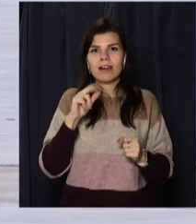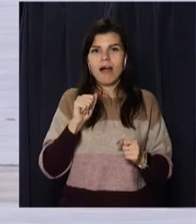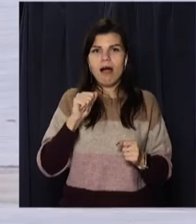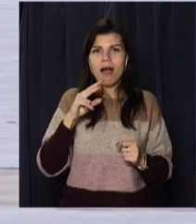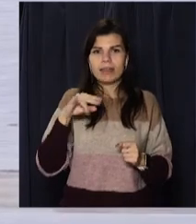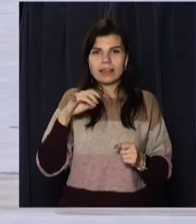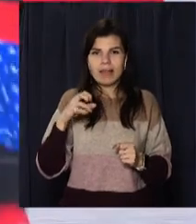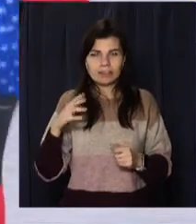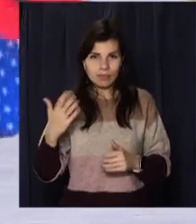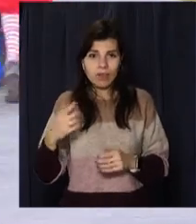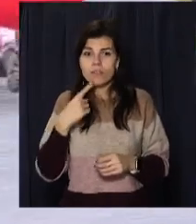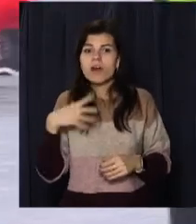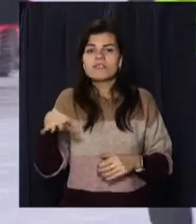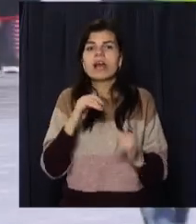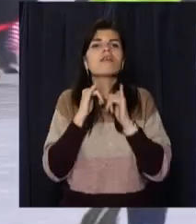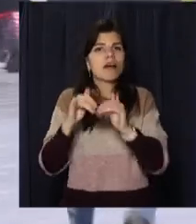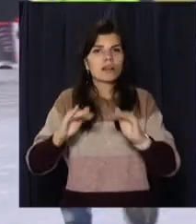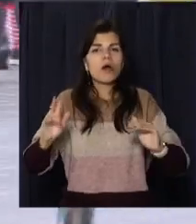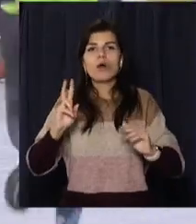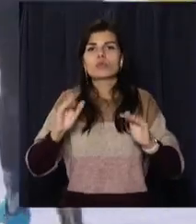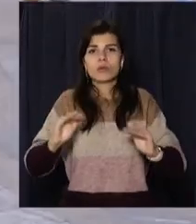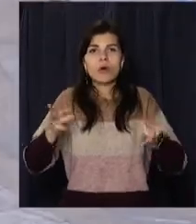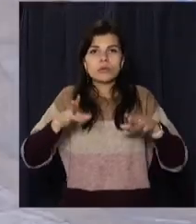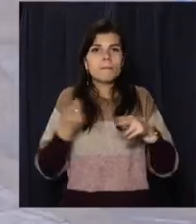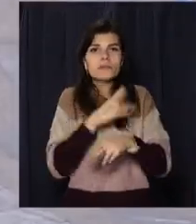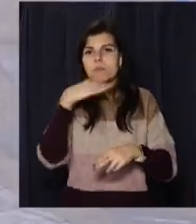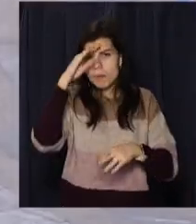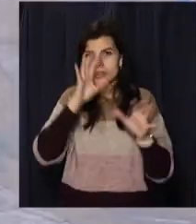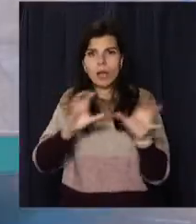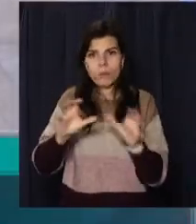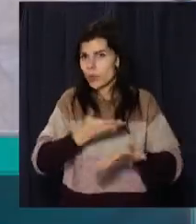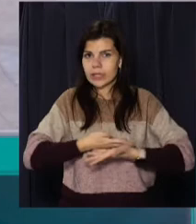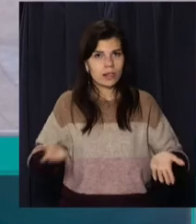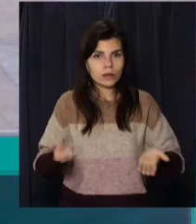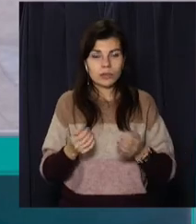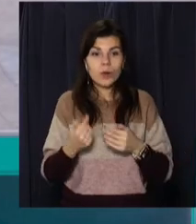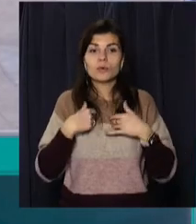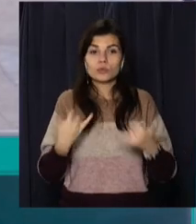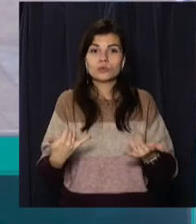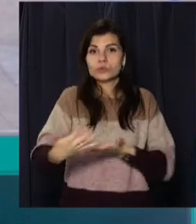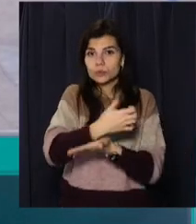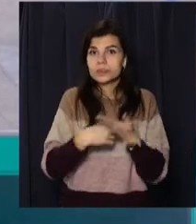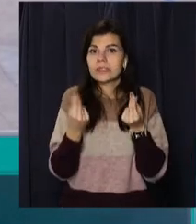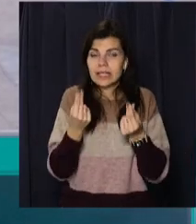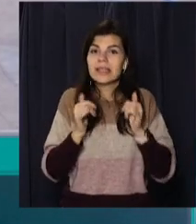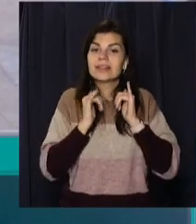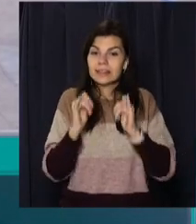які залишилися без батьківського піклування. Сегодня мы собираем деньги